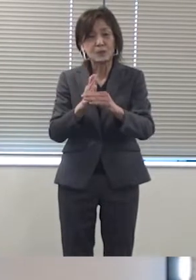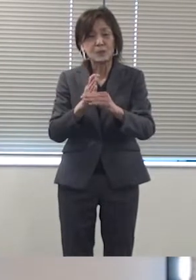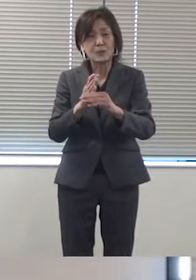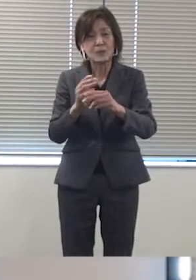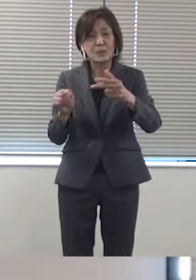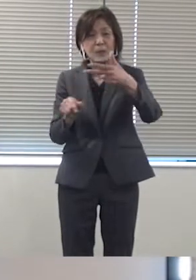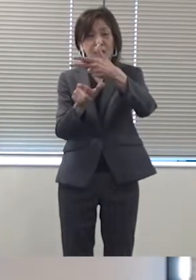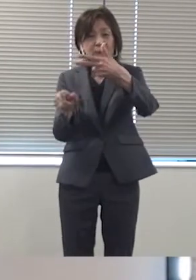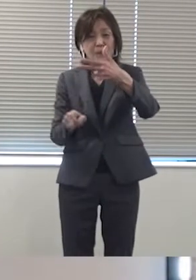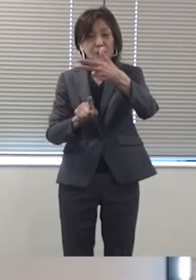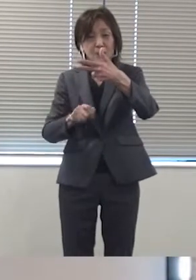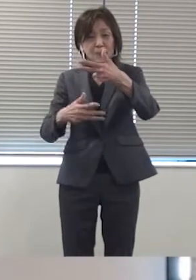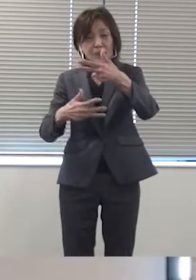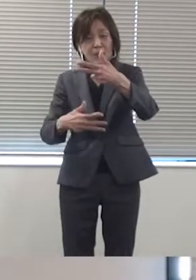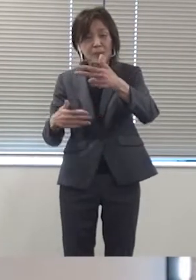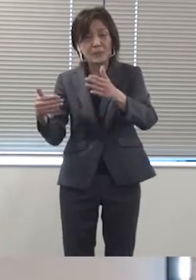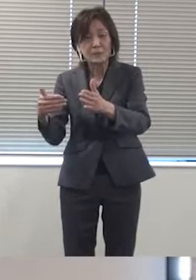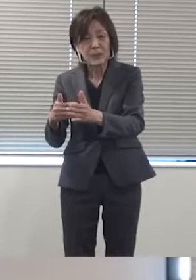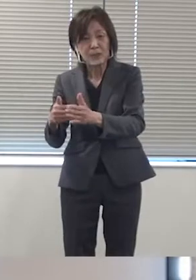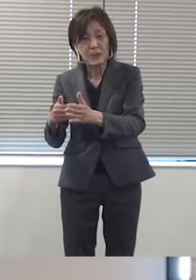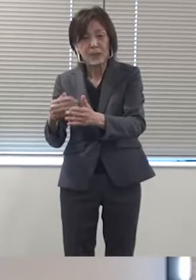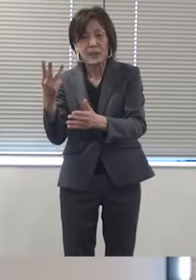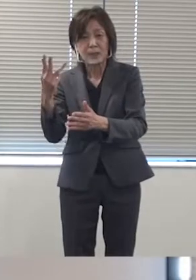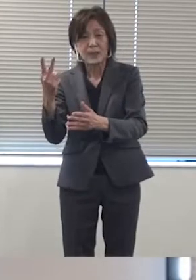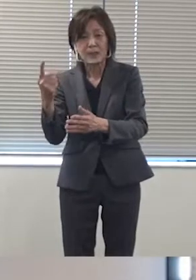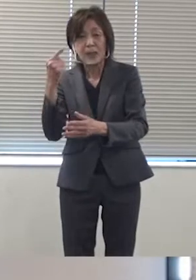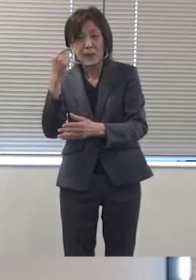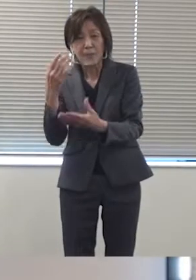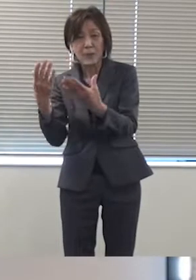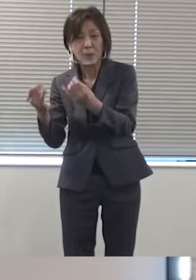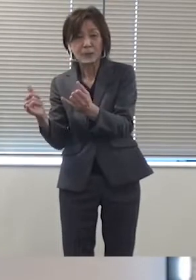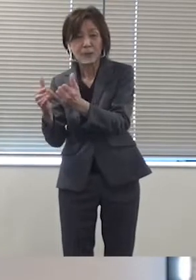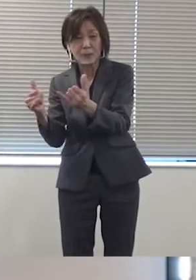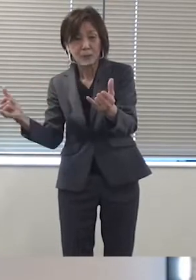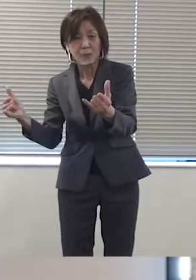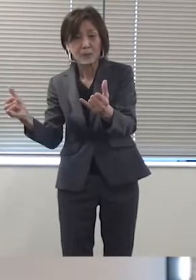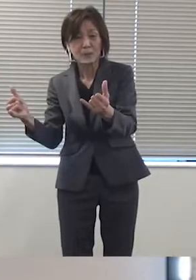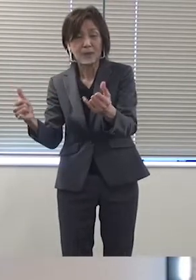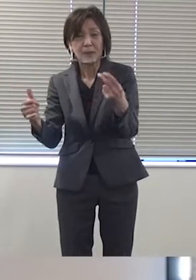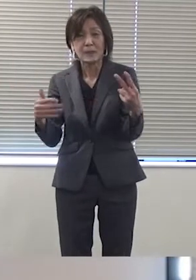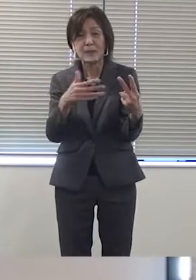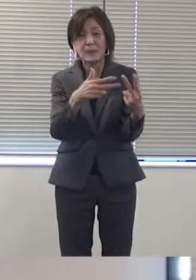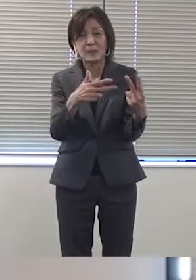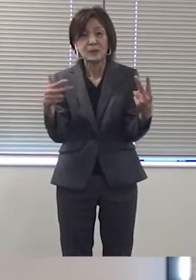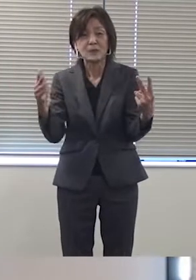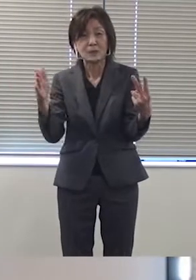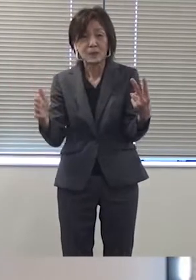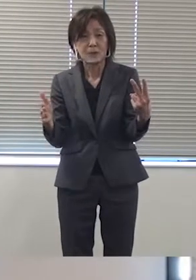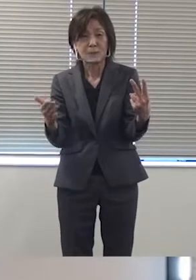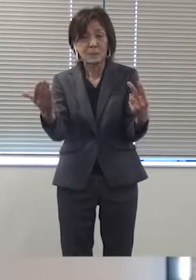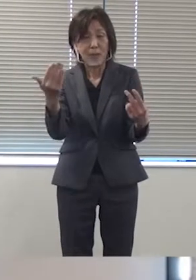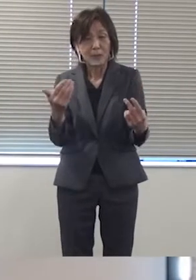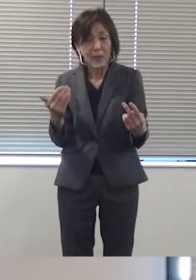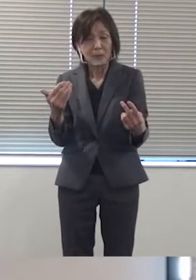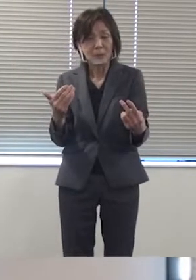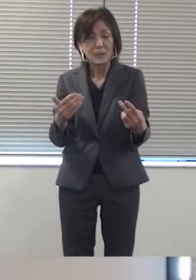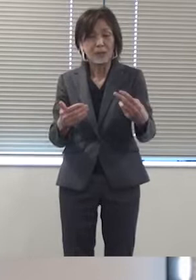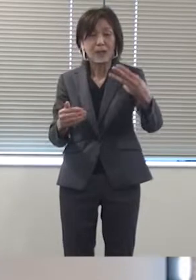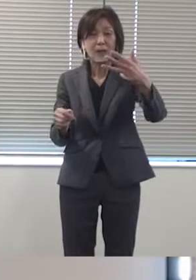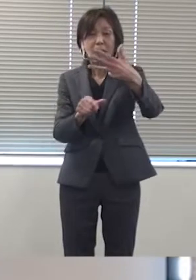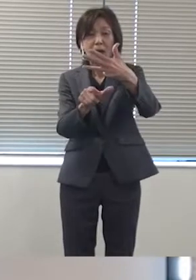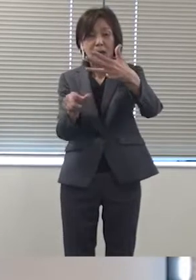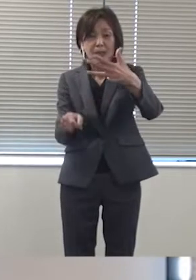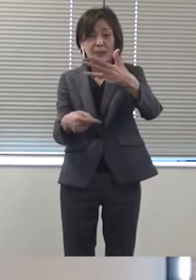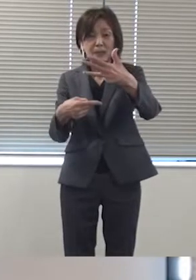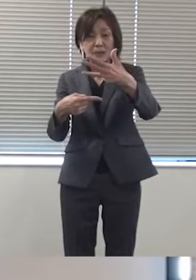日までに2回目の接種が終わった方については2週間前倒しをしましたので、8月1日に